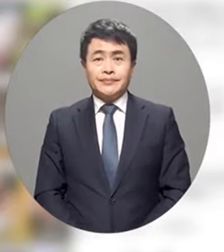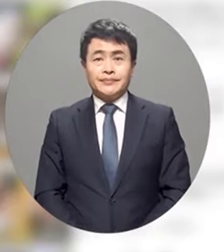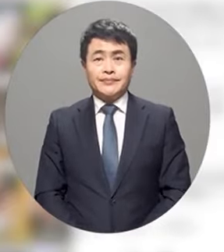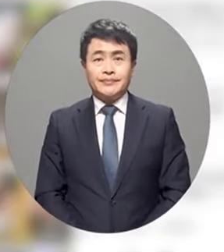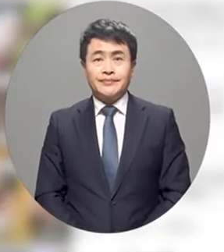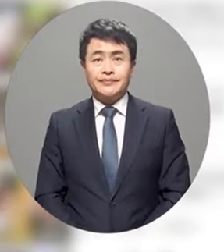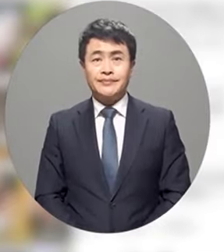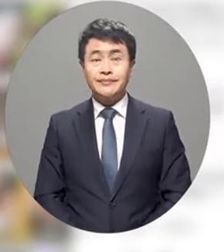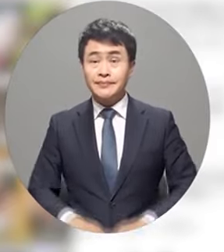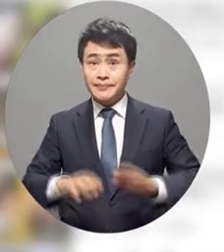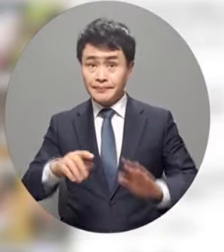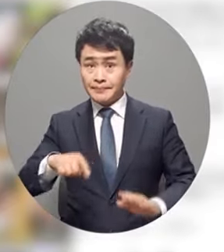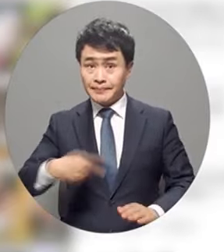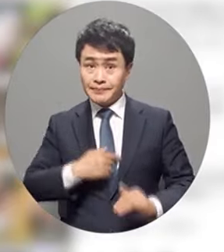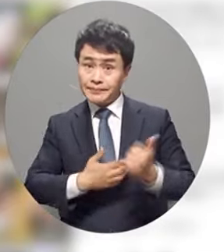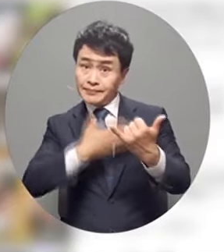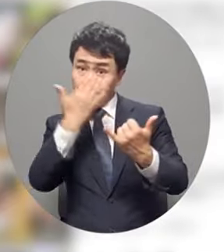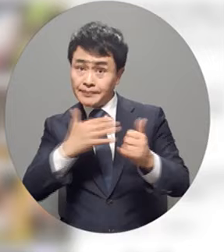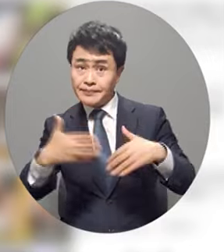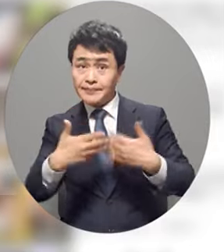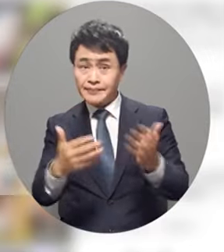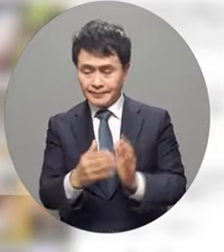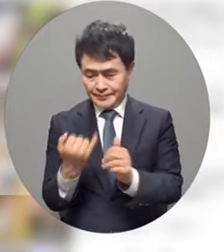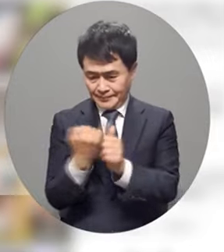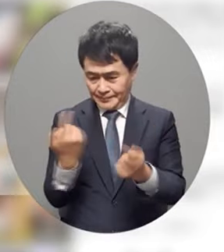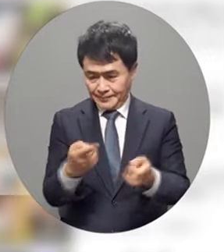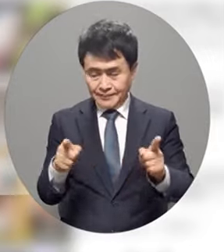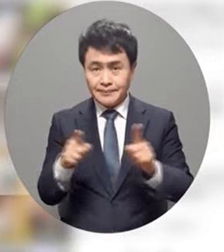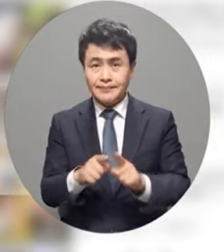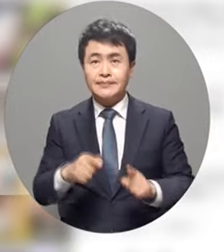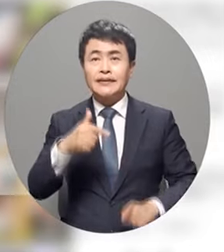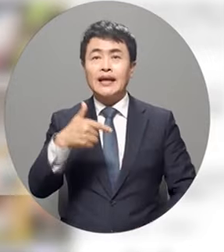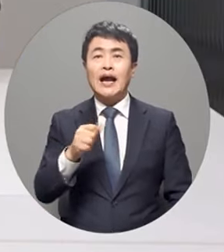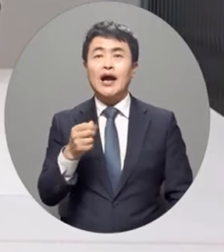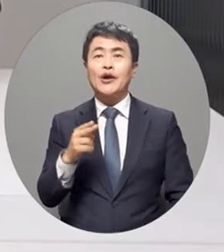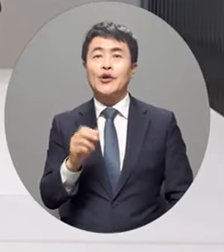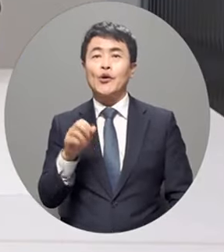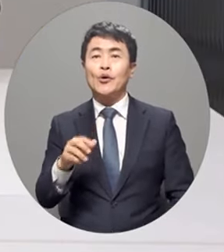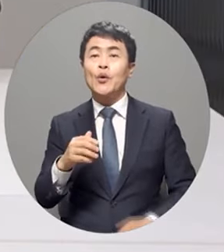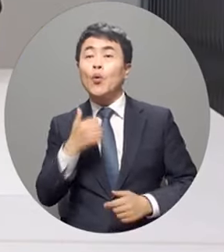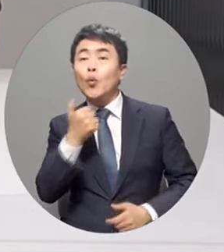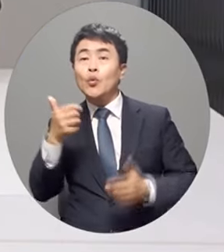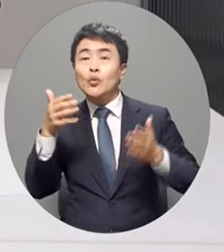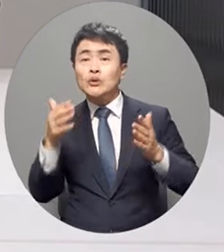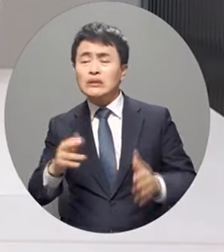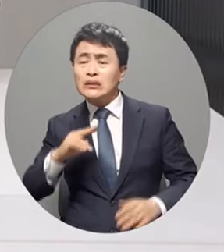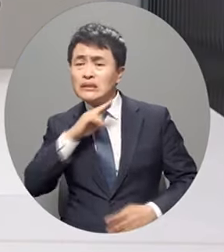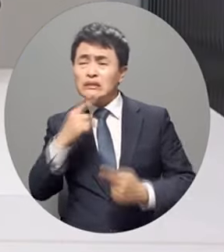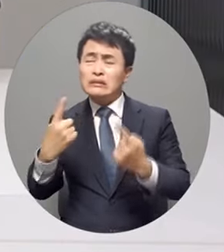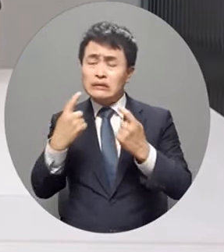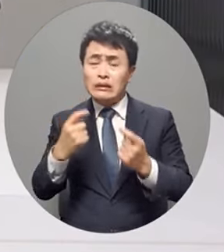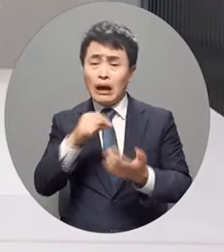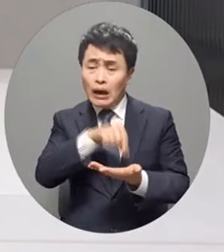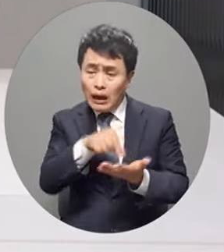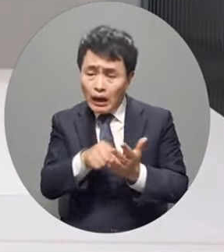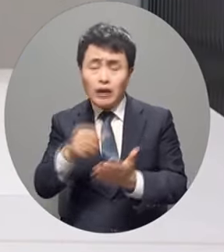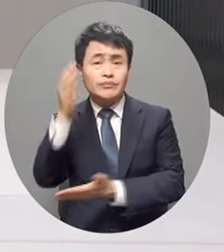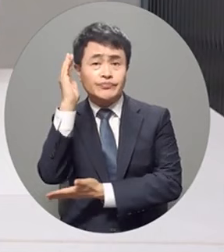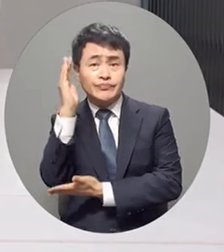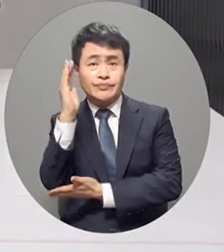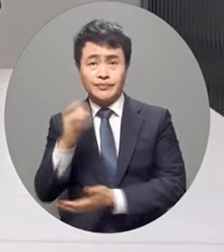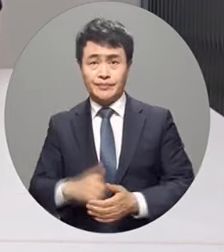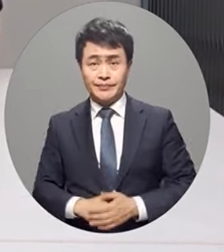기자입니다 자신의 유튜브 채널에 아내와 함께 나온 강욱 씨는 55분 하나하나 짚으며